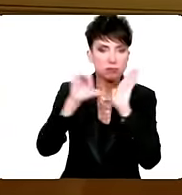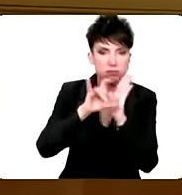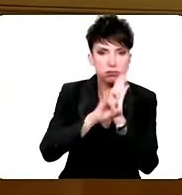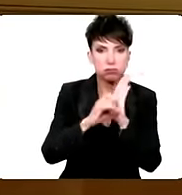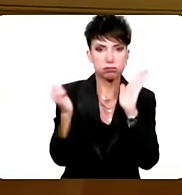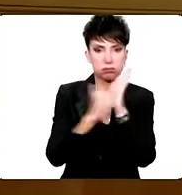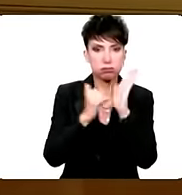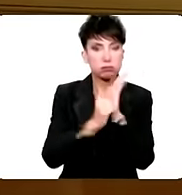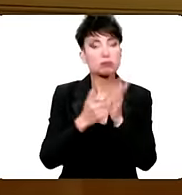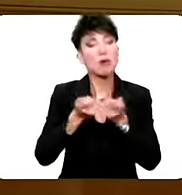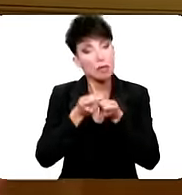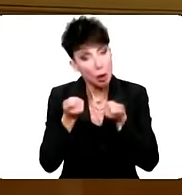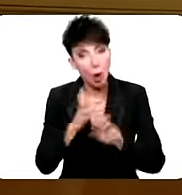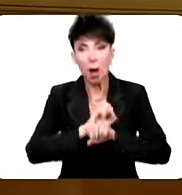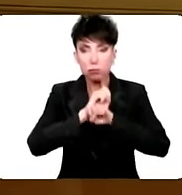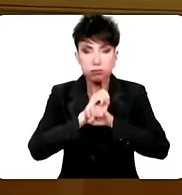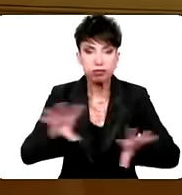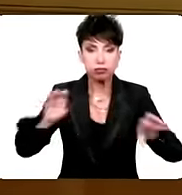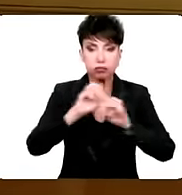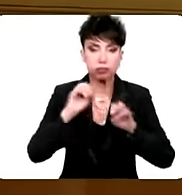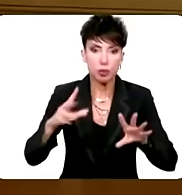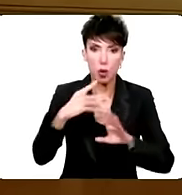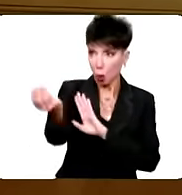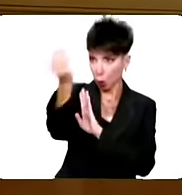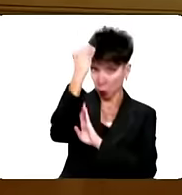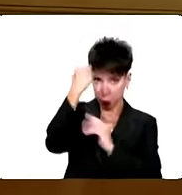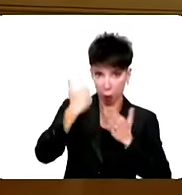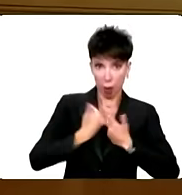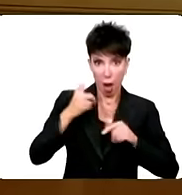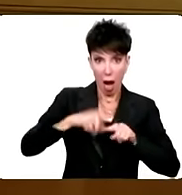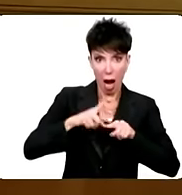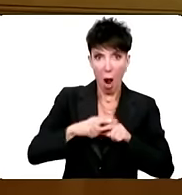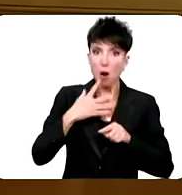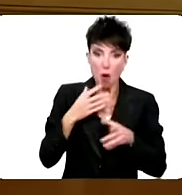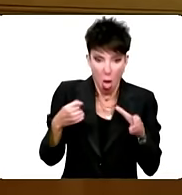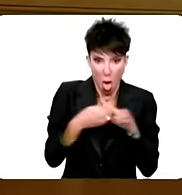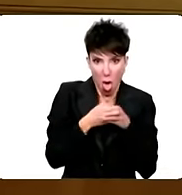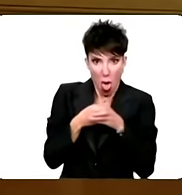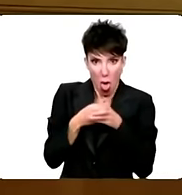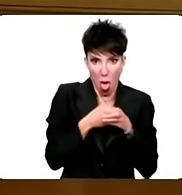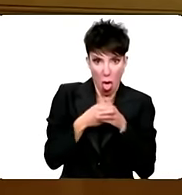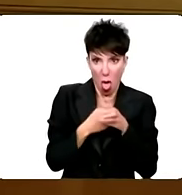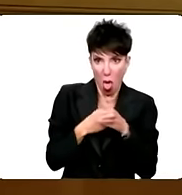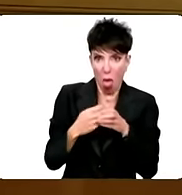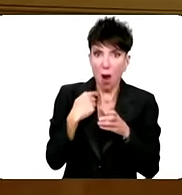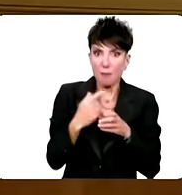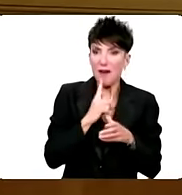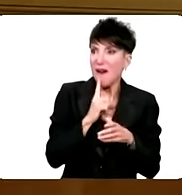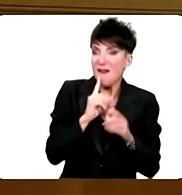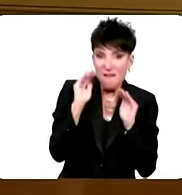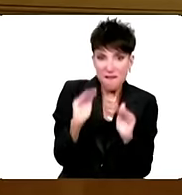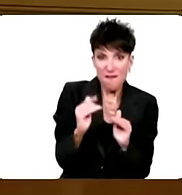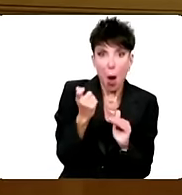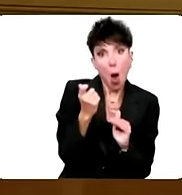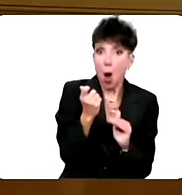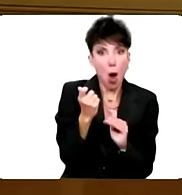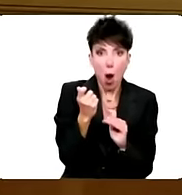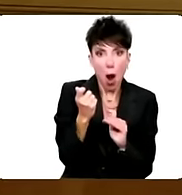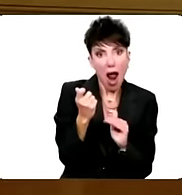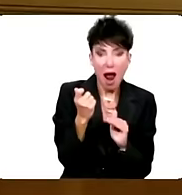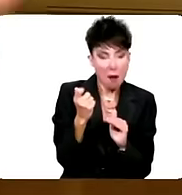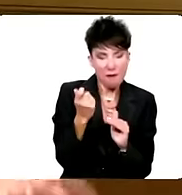κάνω. Διότι δεν είμαστε κορόιδα εμείς. Επειδή είμαστε μια μικρότερη αγορά, να πληρώνουμε το ίδιο προϊόν πολύ πιο ακριβά από ότι